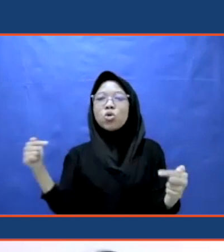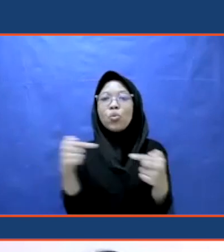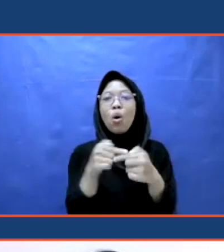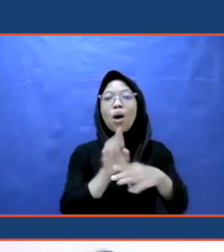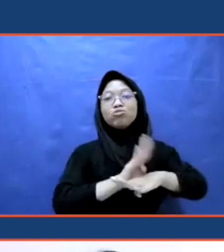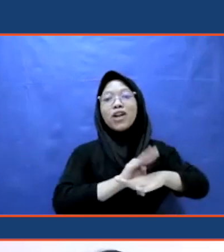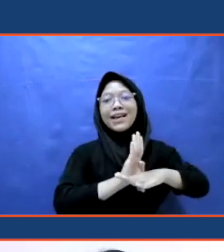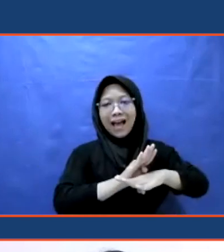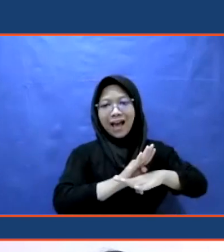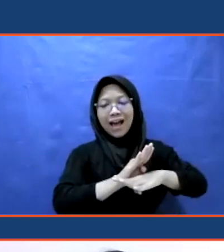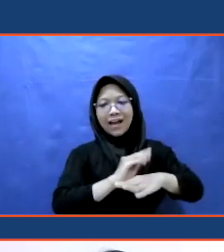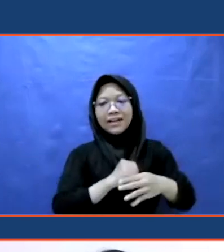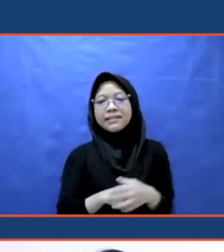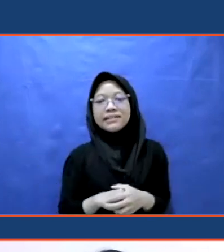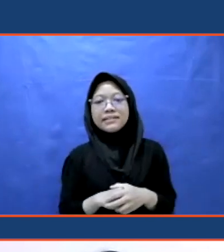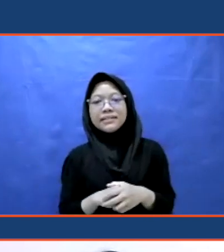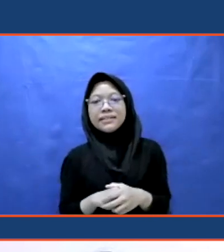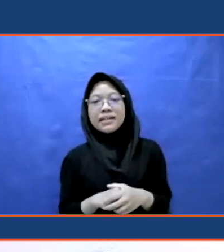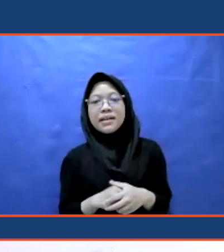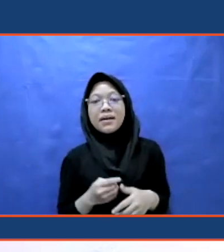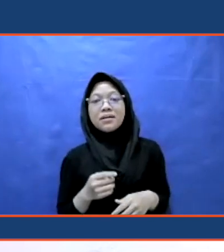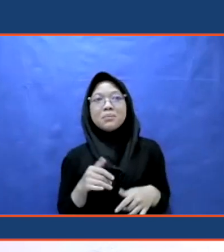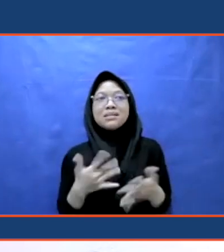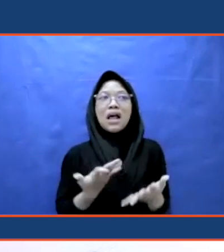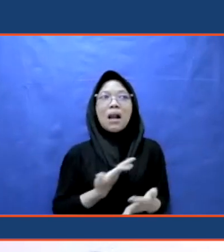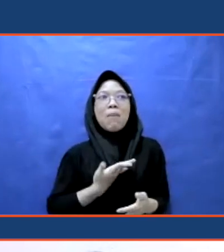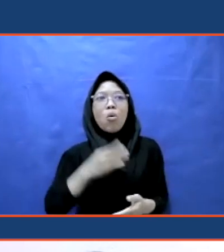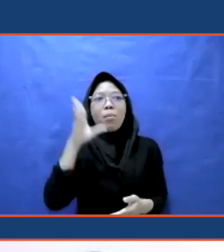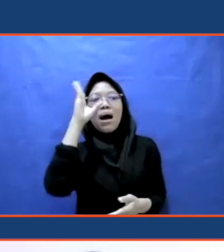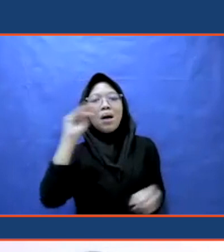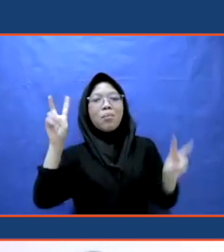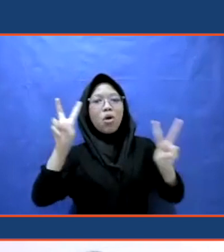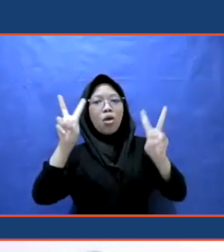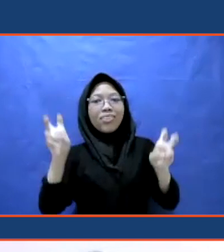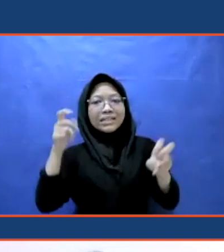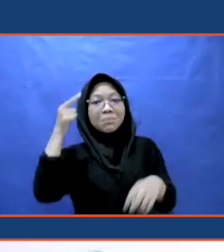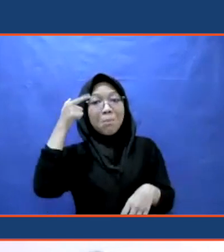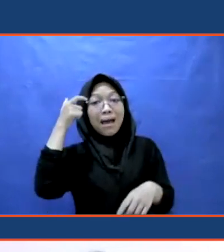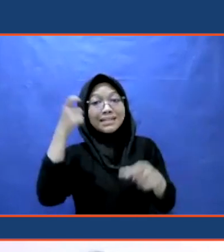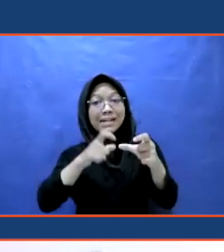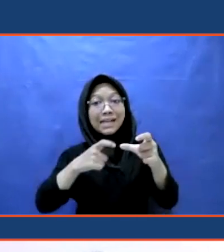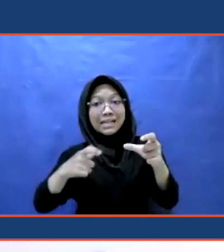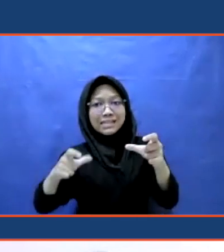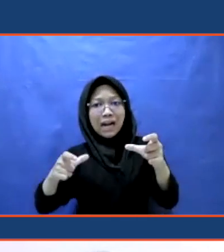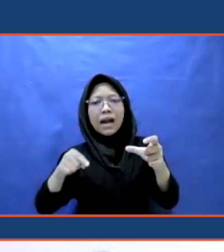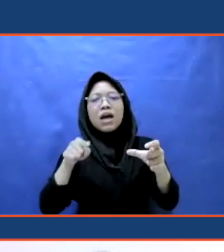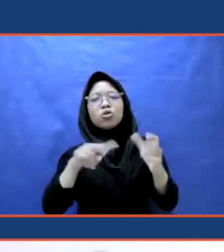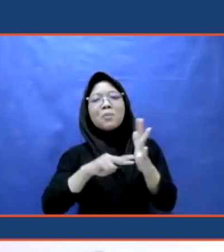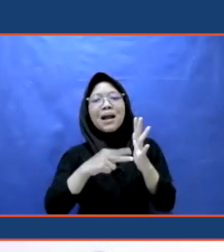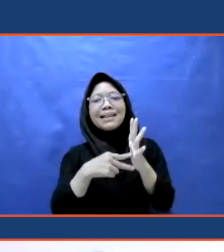jadi untuk bisa memahami konteks pembelajaran sastra itu biasanya Kita juga harus